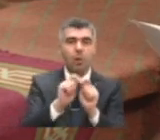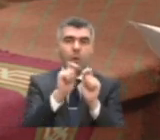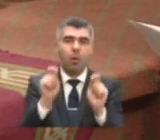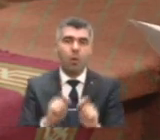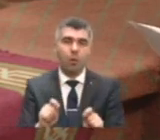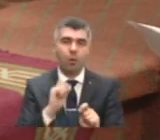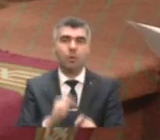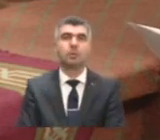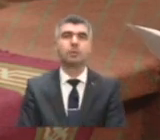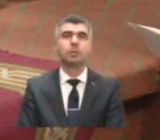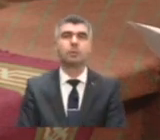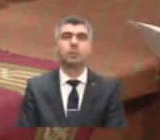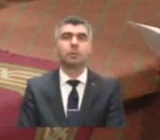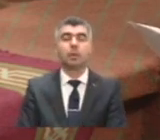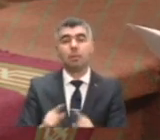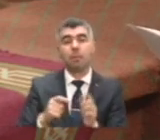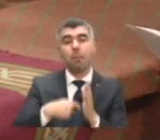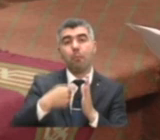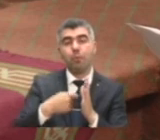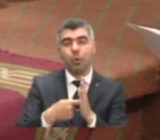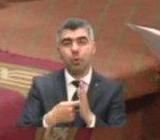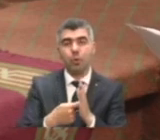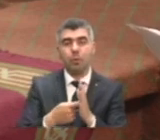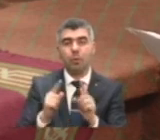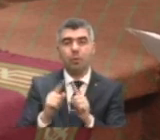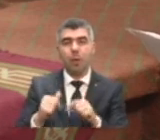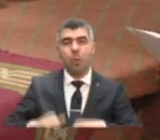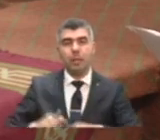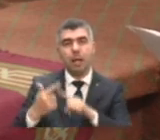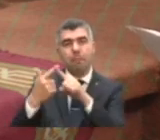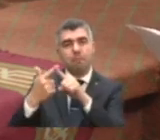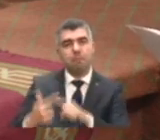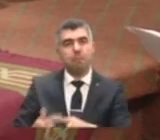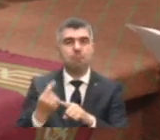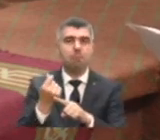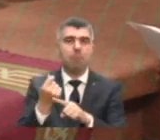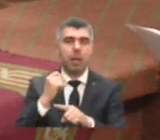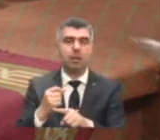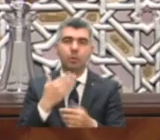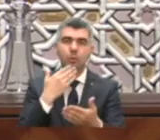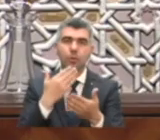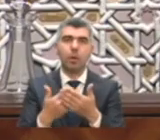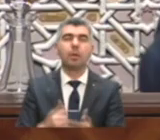سيجما، ومشروع في طور دراسة مع المصالح المعنية بوزارة الاقتصاد والمالية. شكرا.